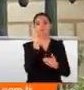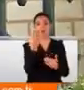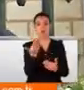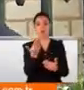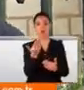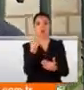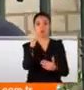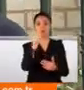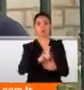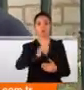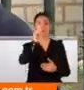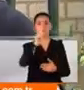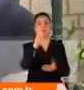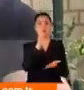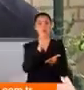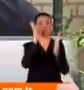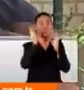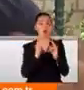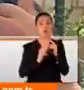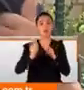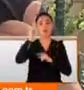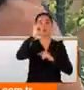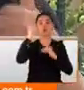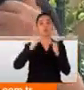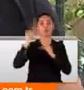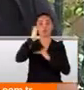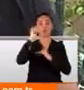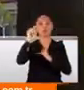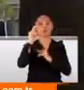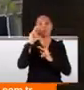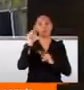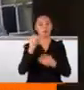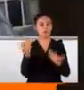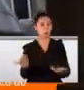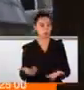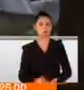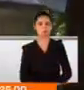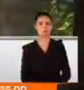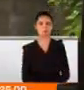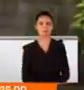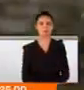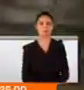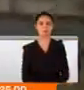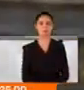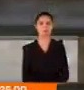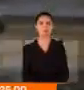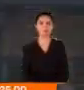olması gerekirken camide, şey caminin üstünde, ama millet buraya gelip bakıyorlar.